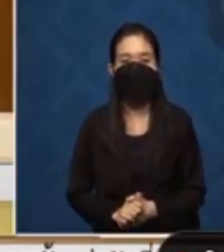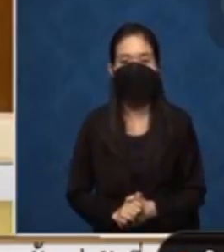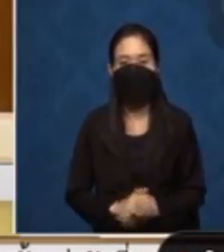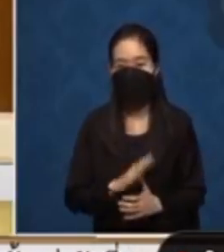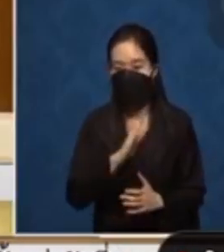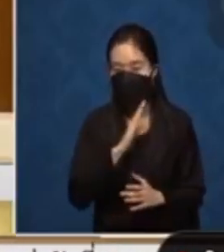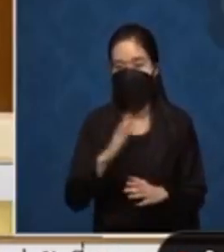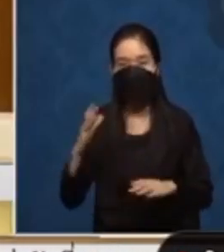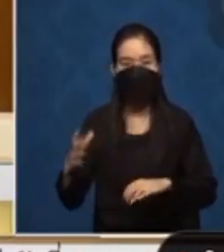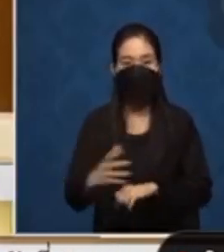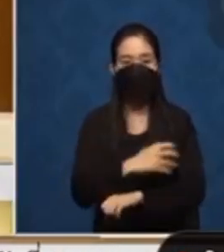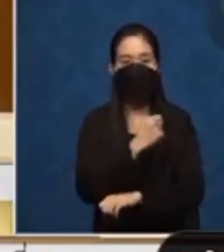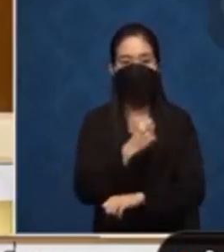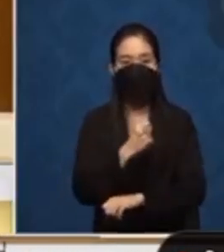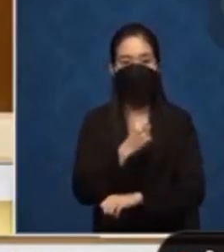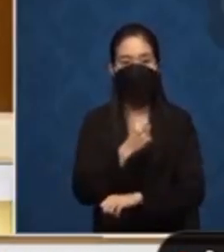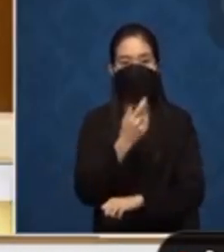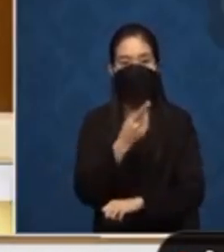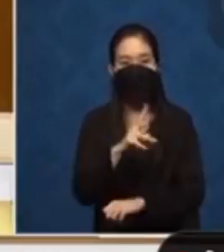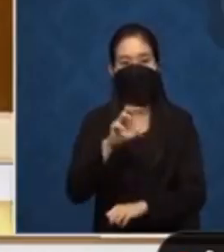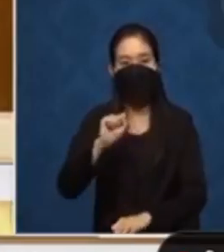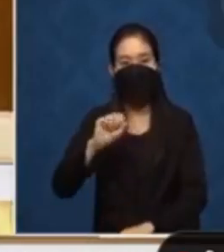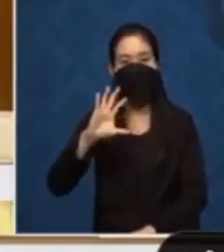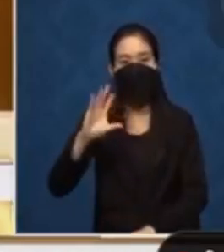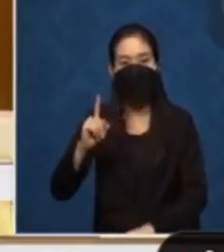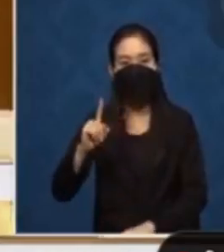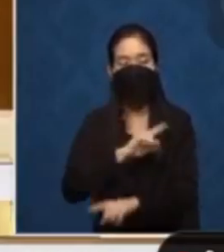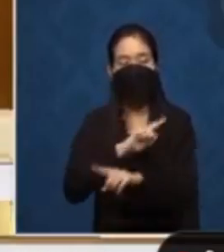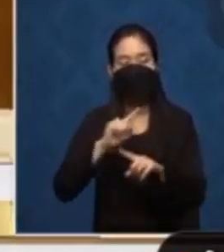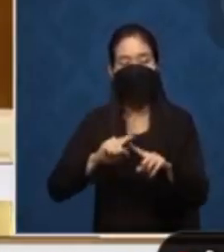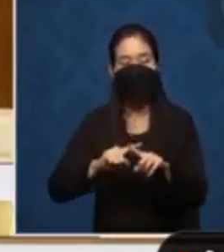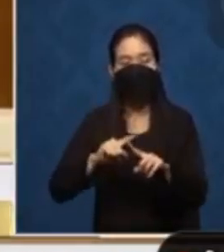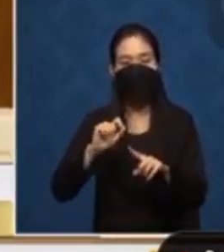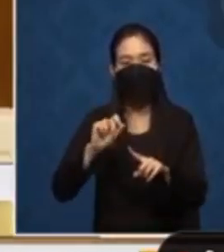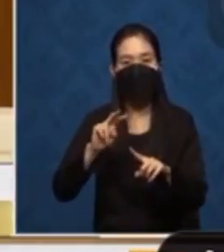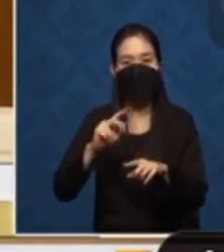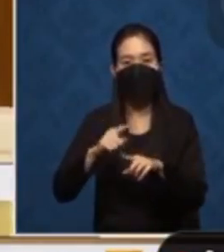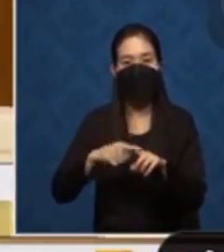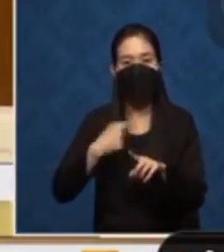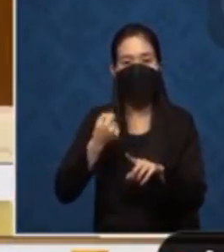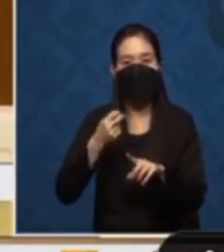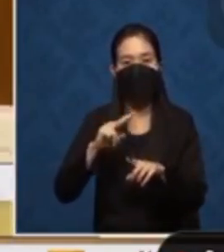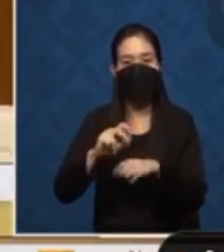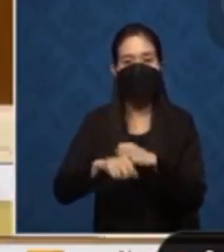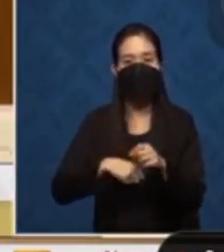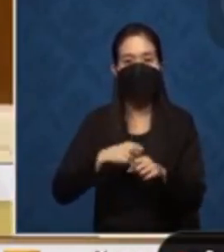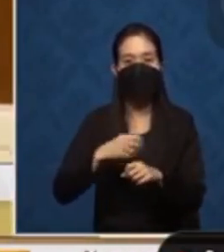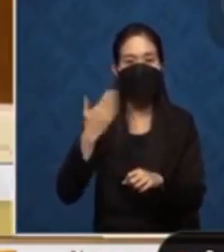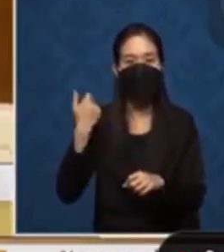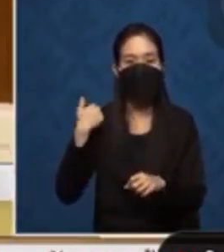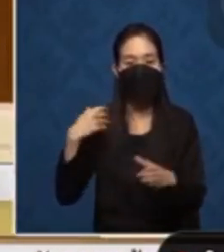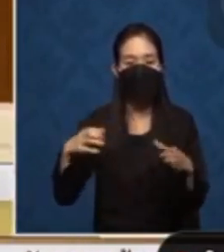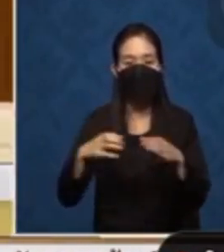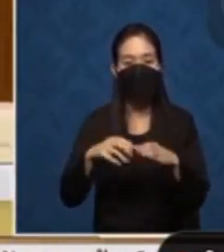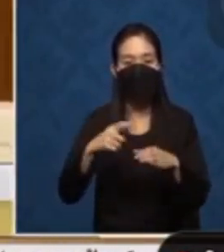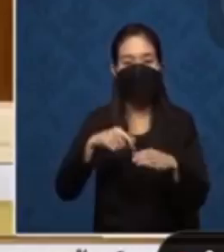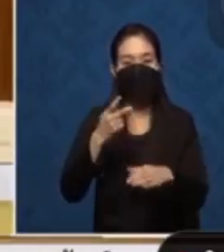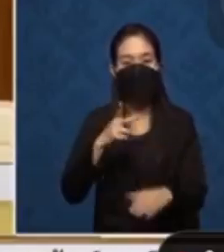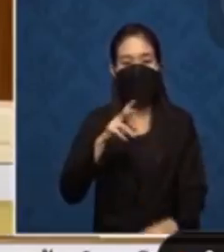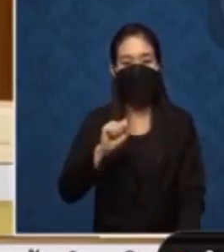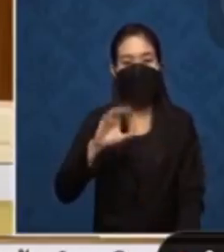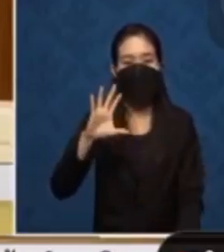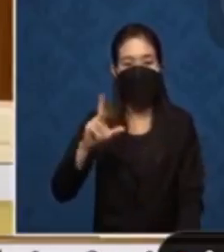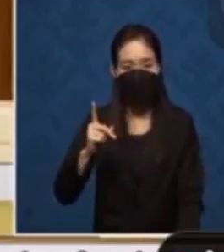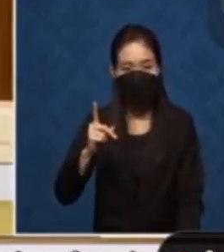การยดอำนาจในวันที่ 22 พฤษภาคม 2557เพีง 3 วนหลจากนั้นคณะรัษาควสมุภังชาิกได้อ